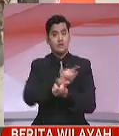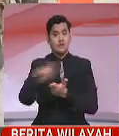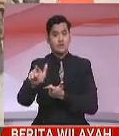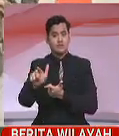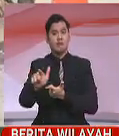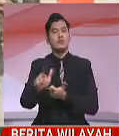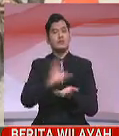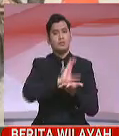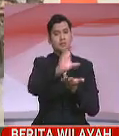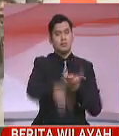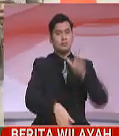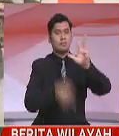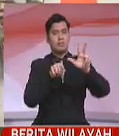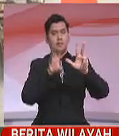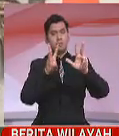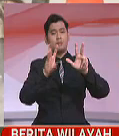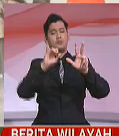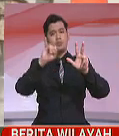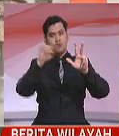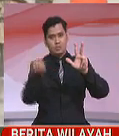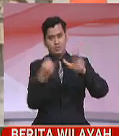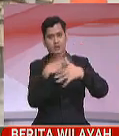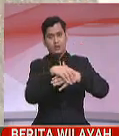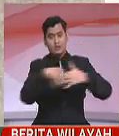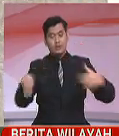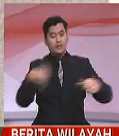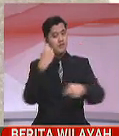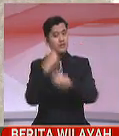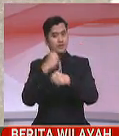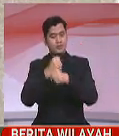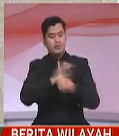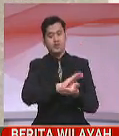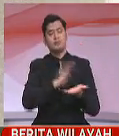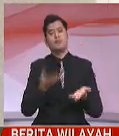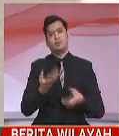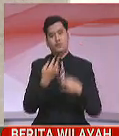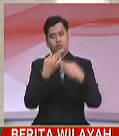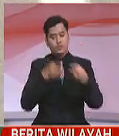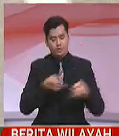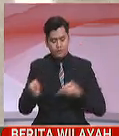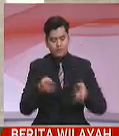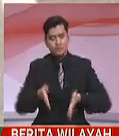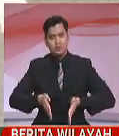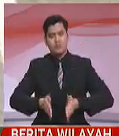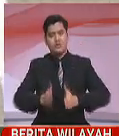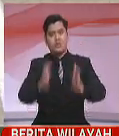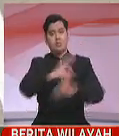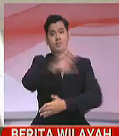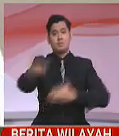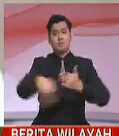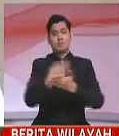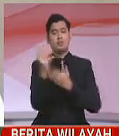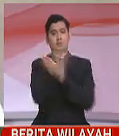rm6.3 juta bagi kerja menyelenggara jalan-jalan persekutuan seluruh negeri itu sebahagian besar penyelenggaraan